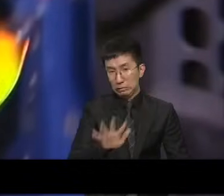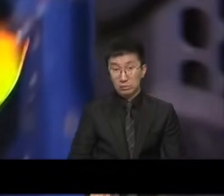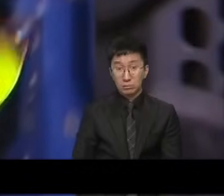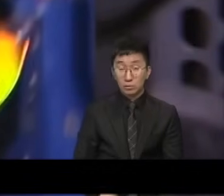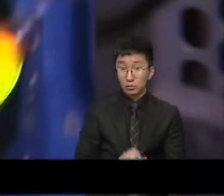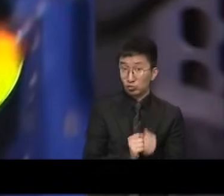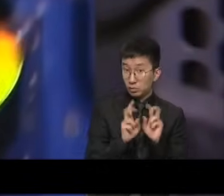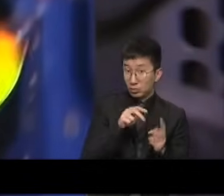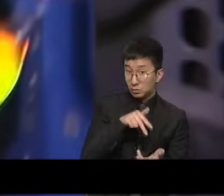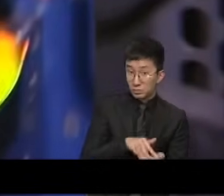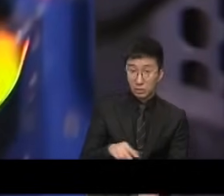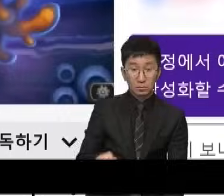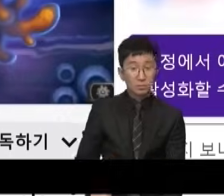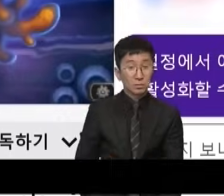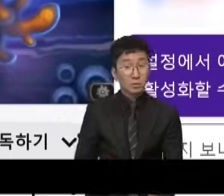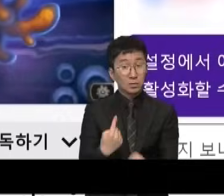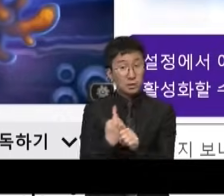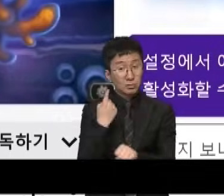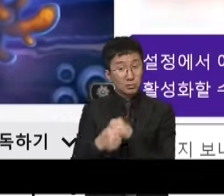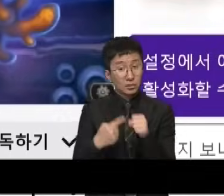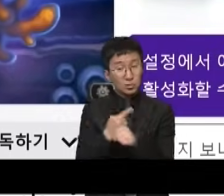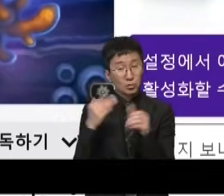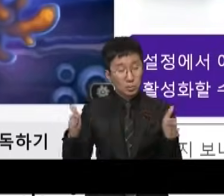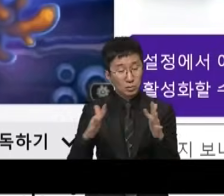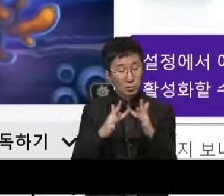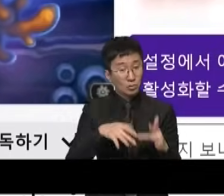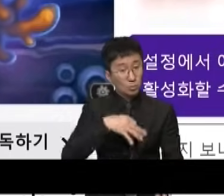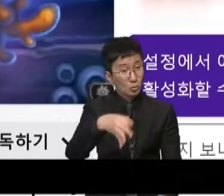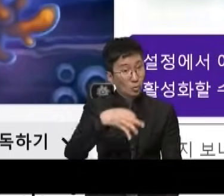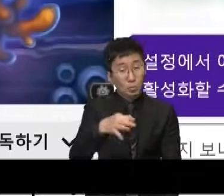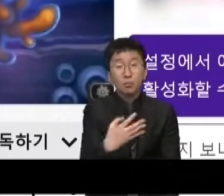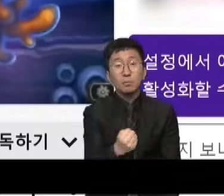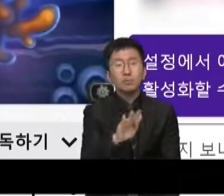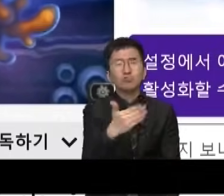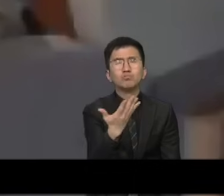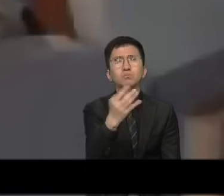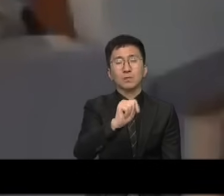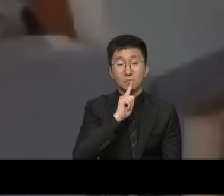증권사는 지난해 트위치가 낸 사용료를 약 900억 원으로 추정했습니다.